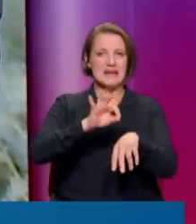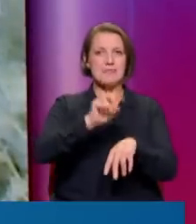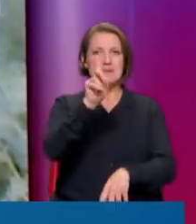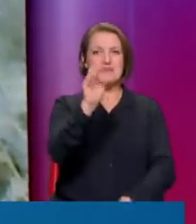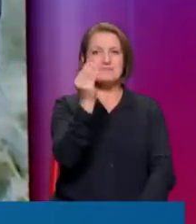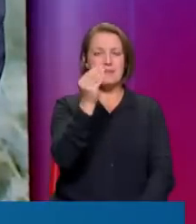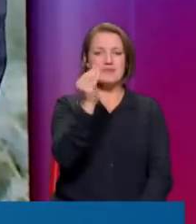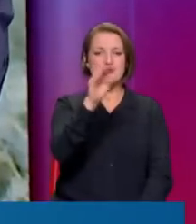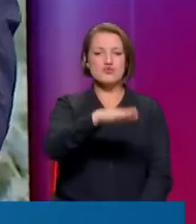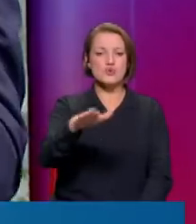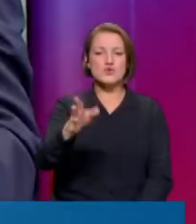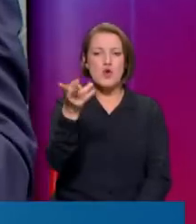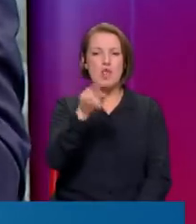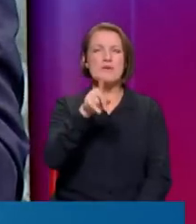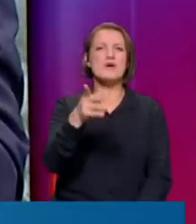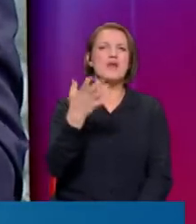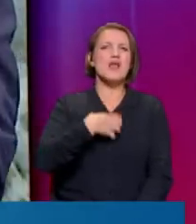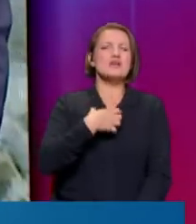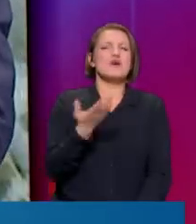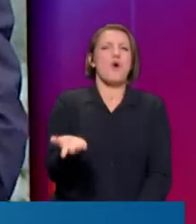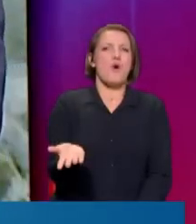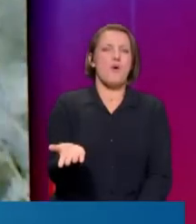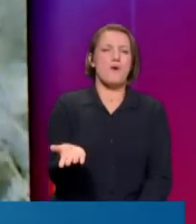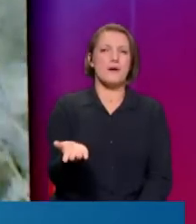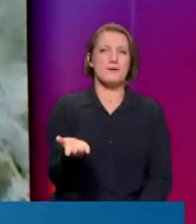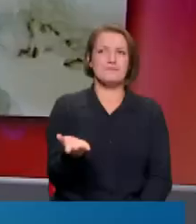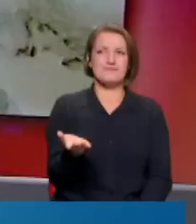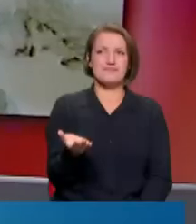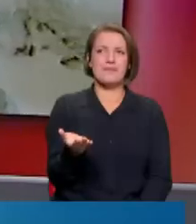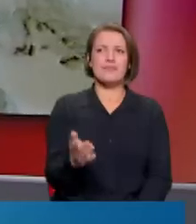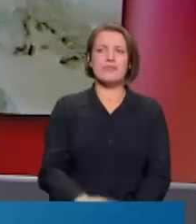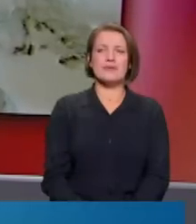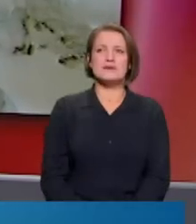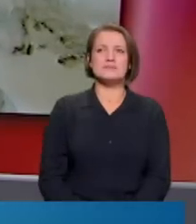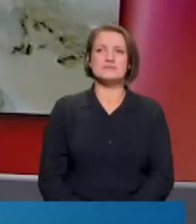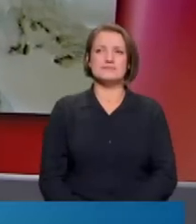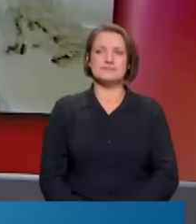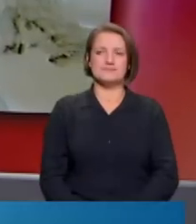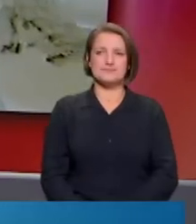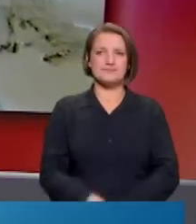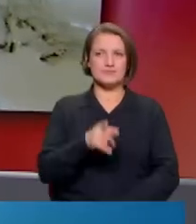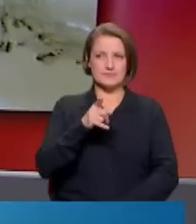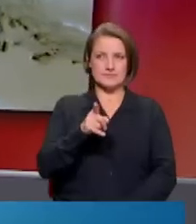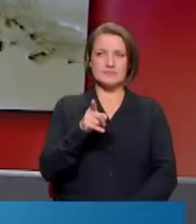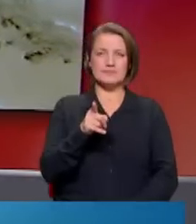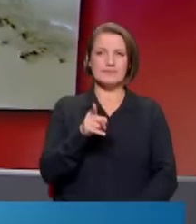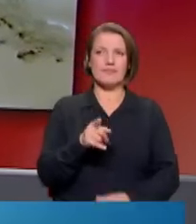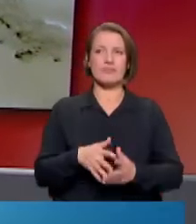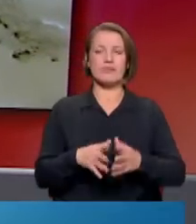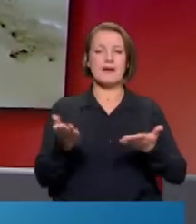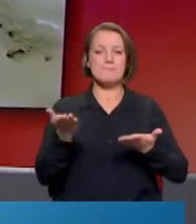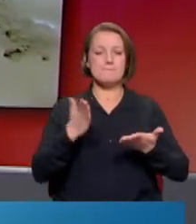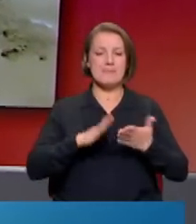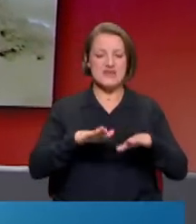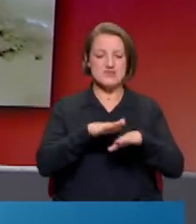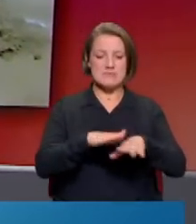bebeğin bir çocuğun ölmesi onları hiç endişelendirmek mesela Mussolini der ki Mussolini demiş ki bunlar da ur Barış